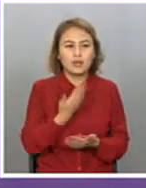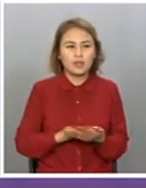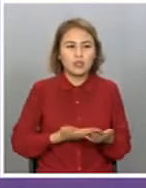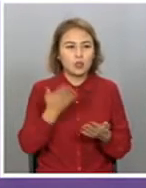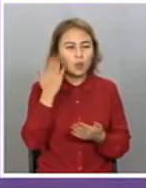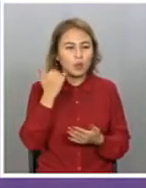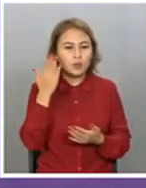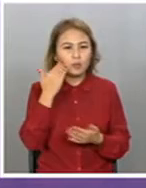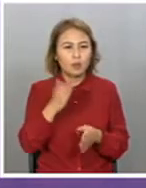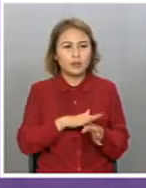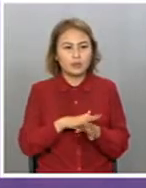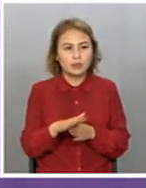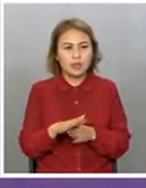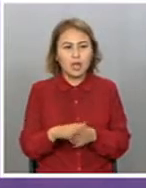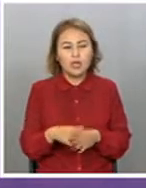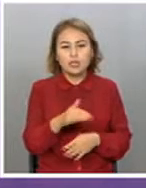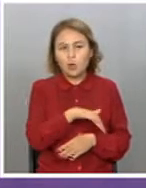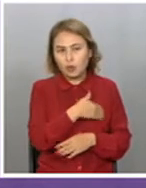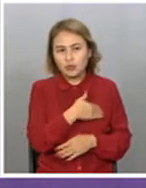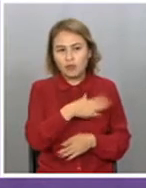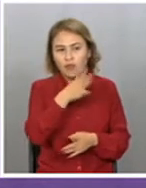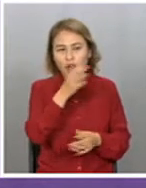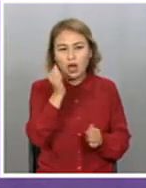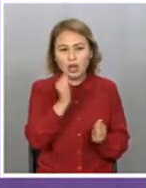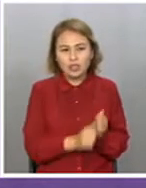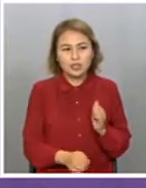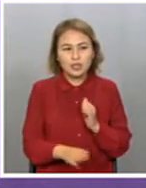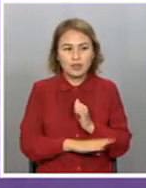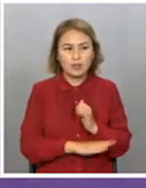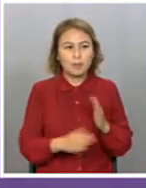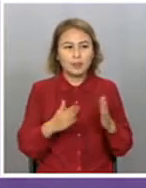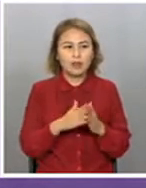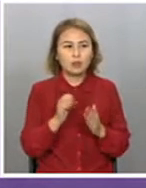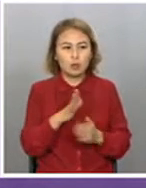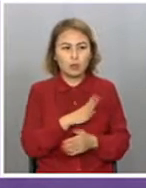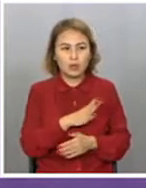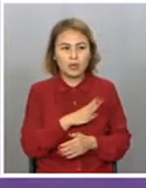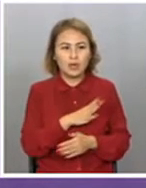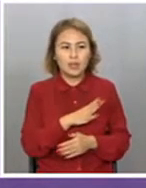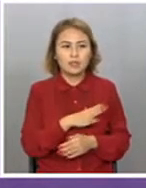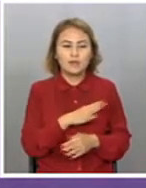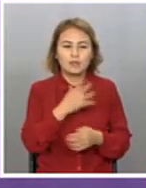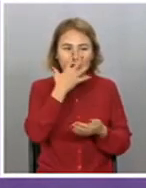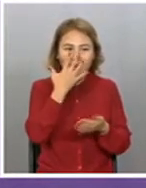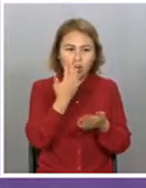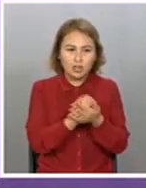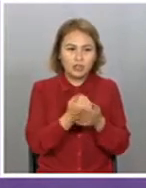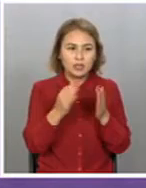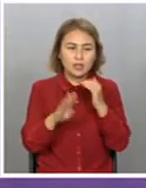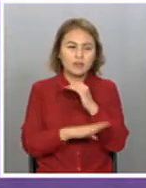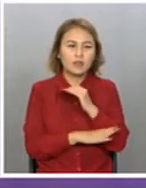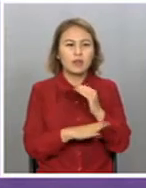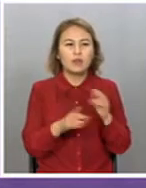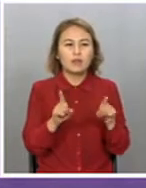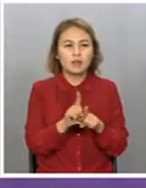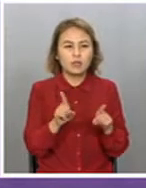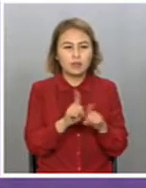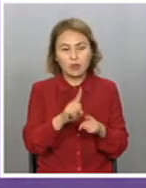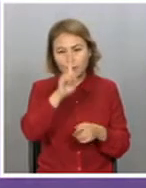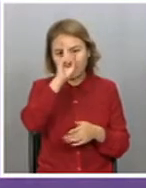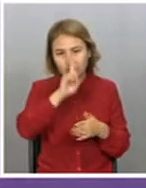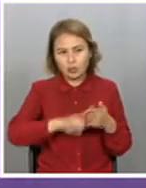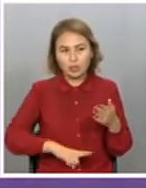совет легко исполнить. Захочешь в каждой деревне быть как дома, заведи в каждой деревне